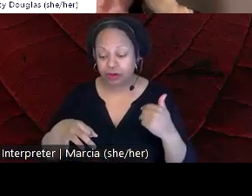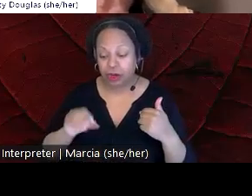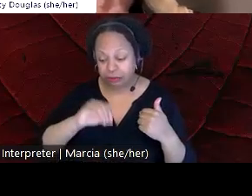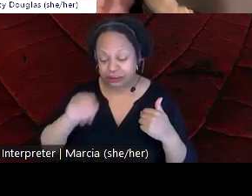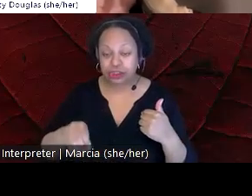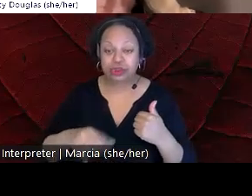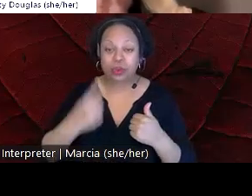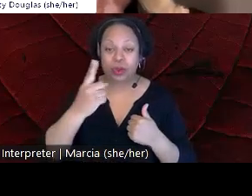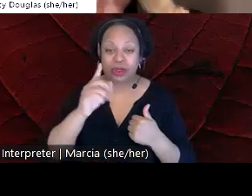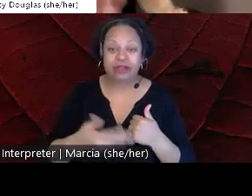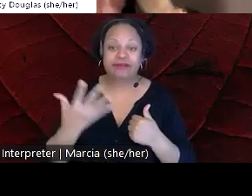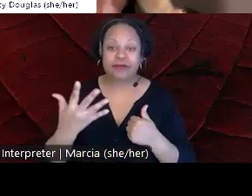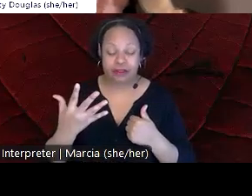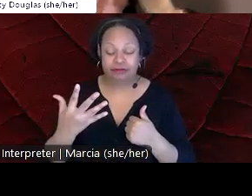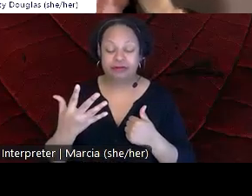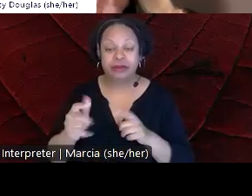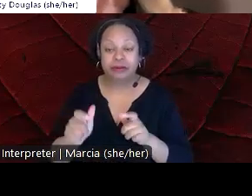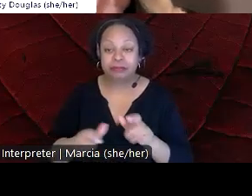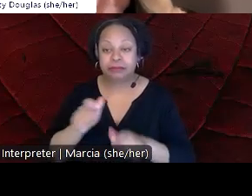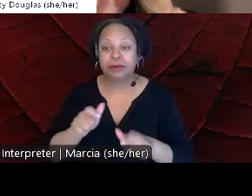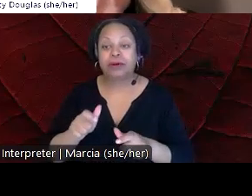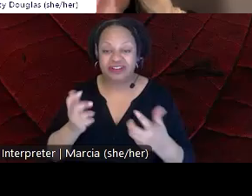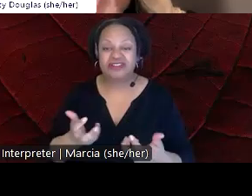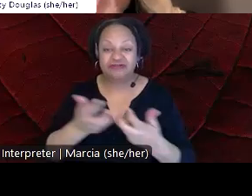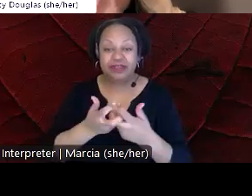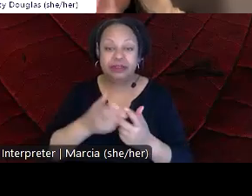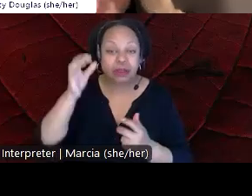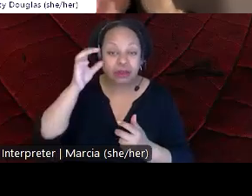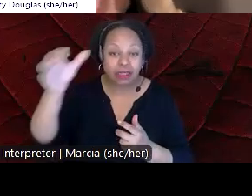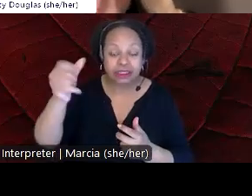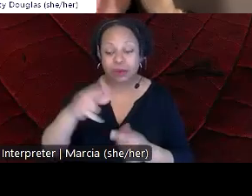je l'ai dit auparavant, une personne sur cinq environ